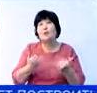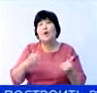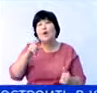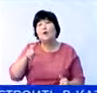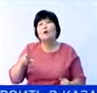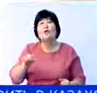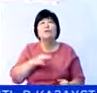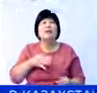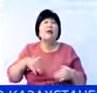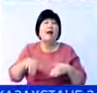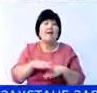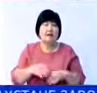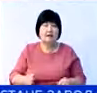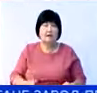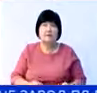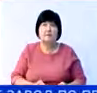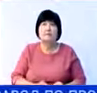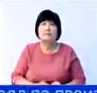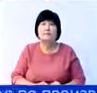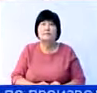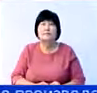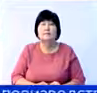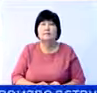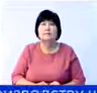людям в белых халатах.